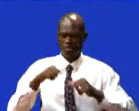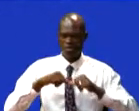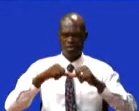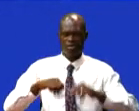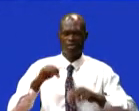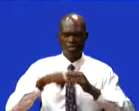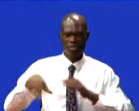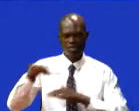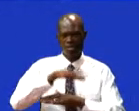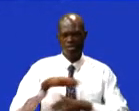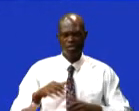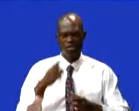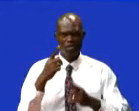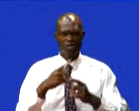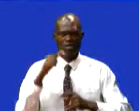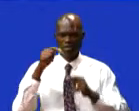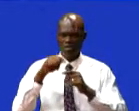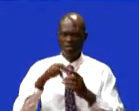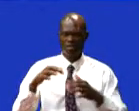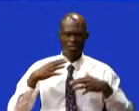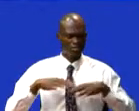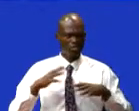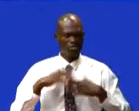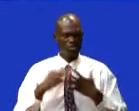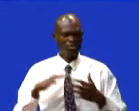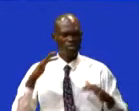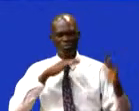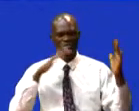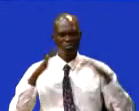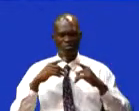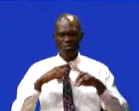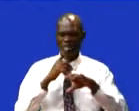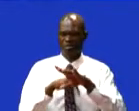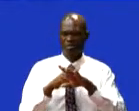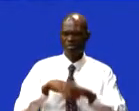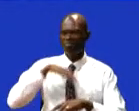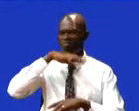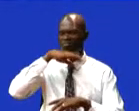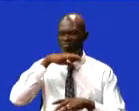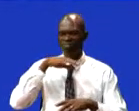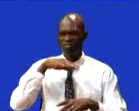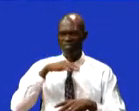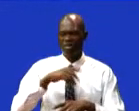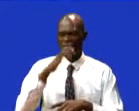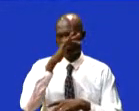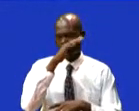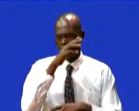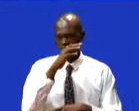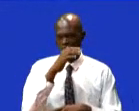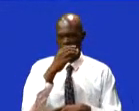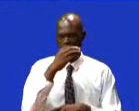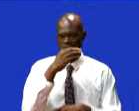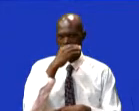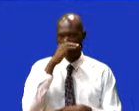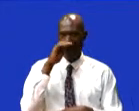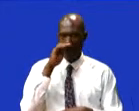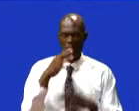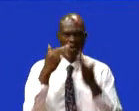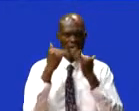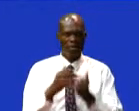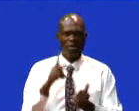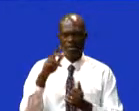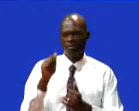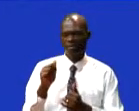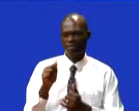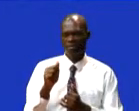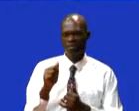ero. Maendi en ywak mabende jopiny ogolo e kinde mabende ogai mar duond buch siasa mar Wiper migosi Kalonzo Musyoka bende nosekwedo